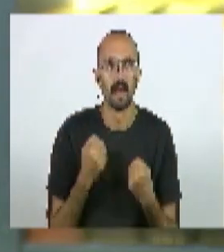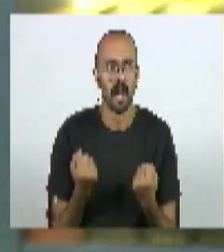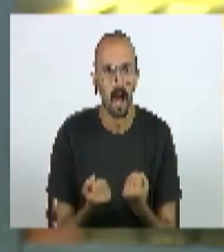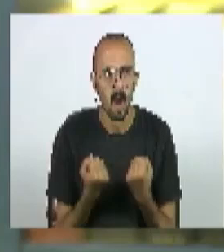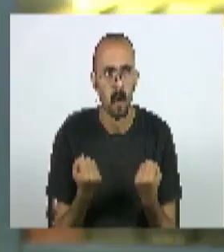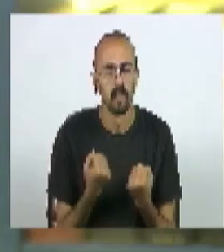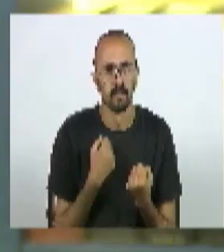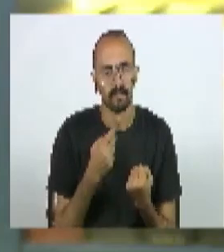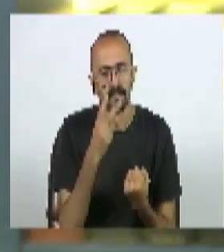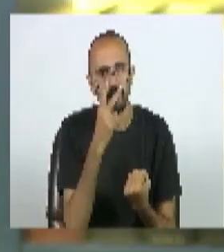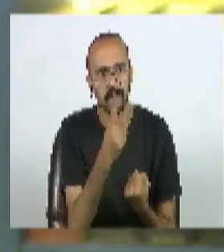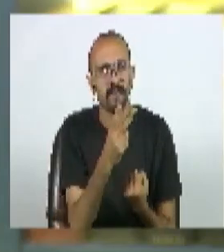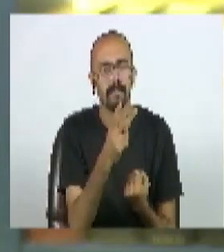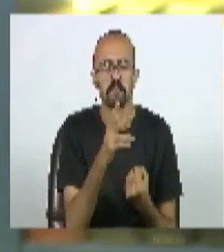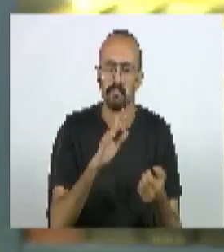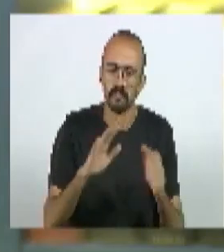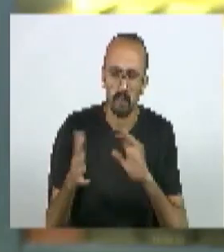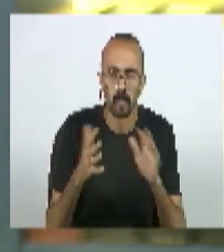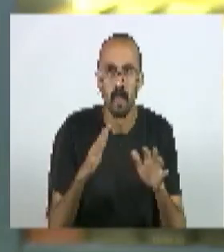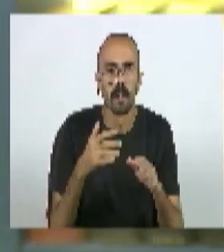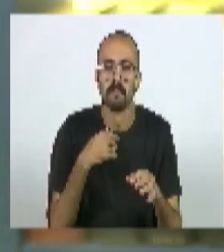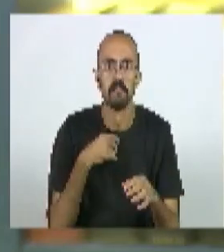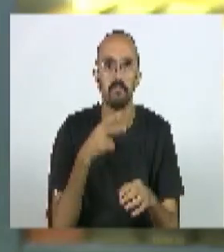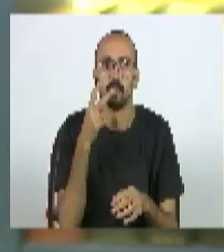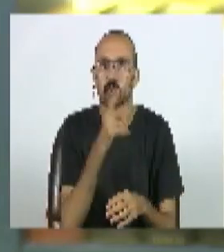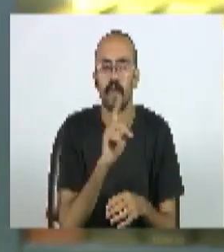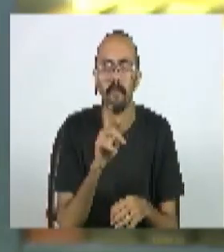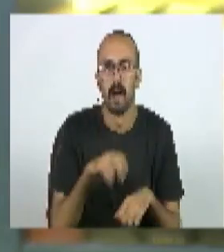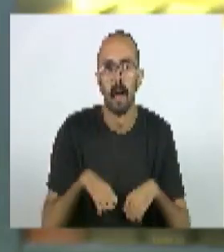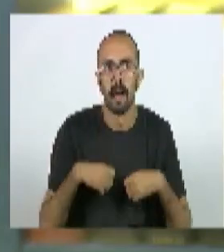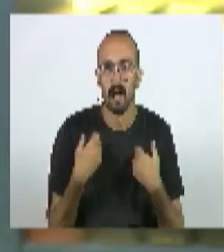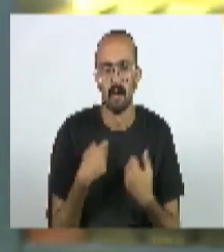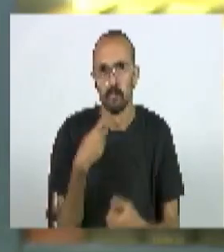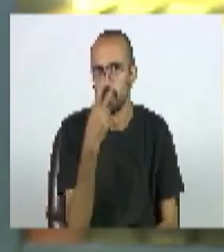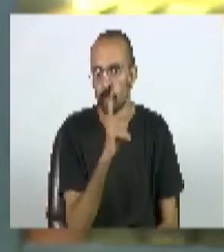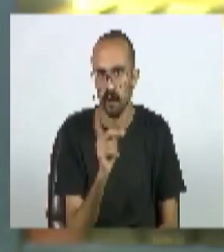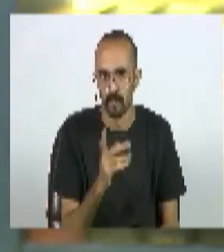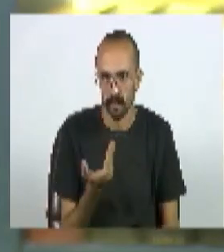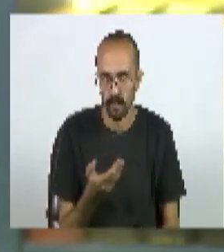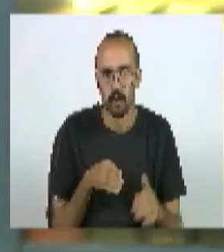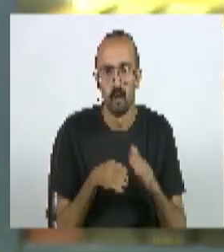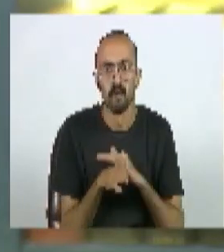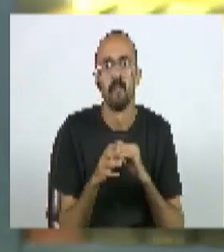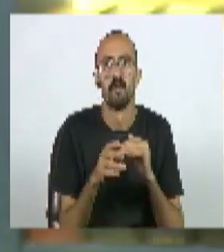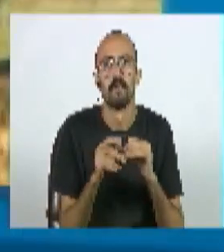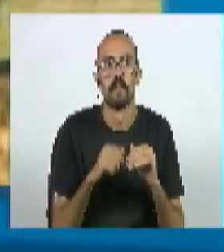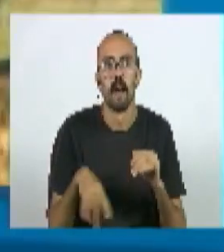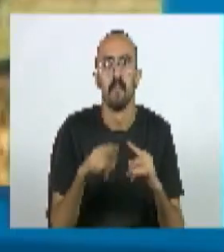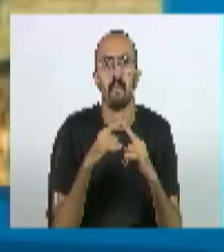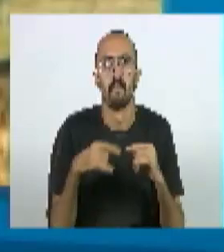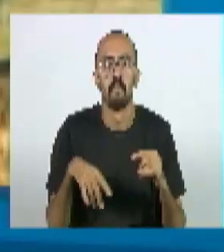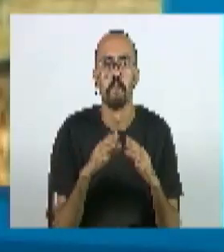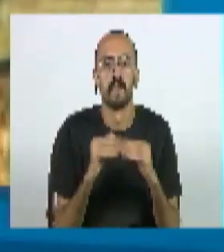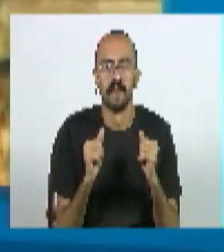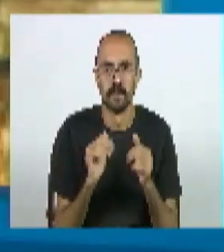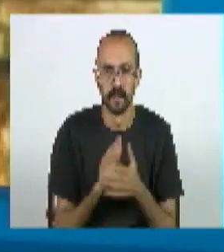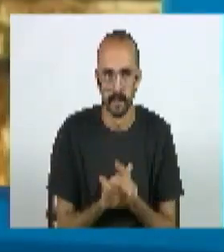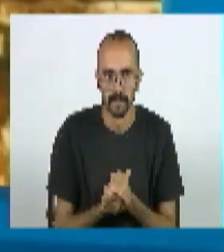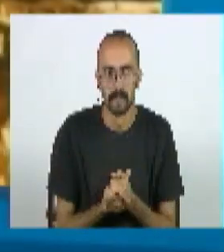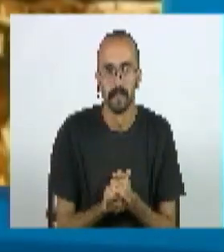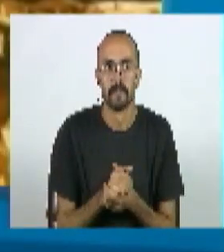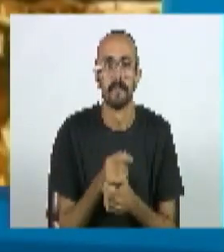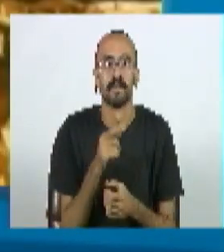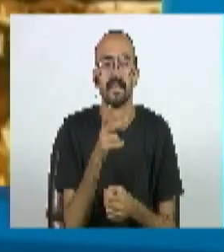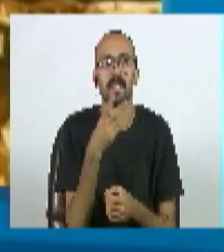أشوف جانب آخر أحياناً ما بنشوفوش إحنا في الحياة داخل المجتمع المصري، وده تقصير من